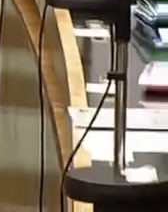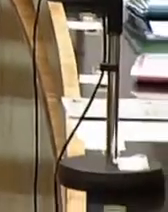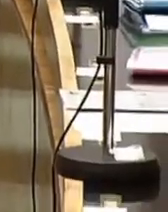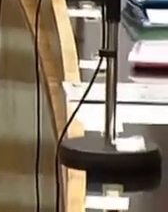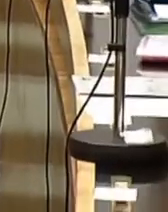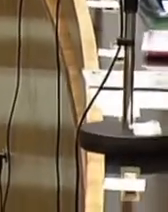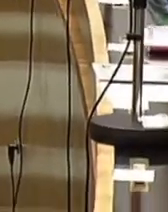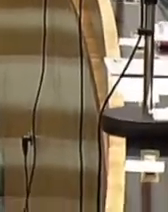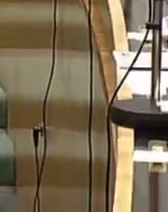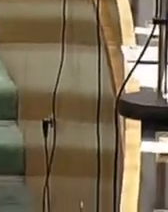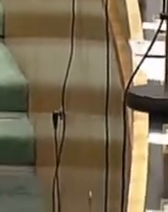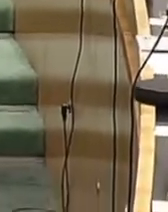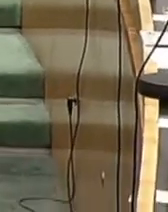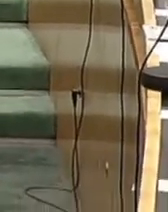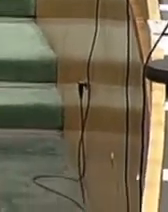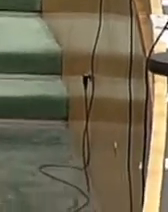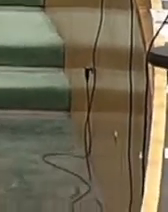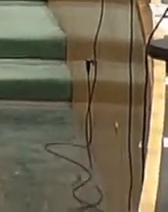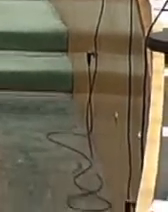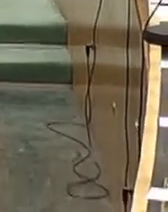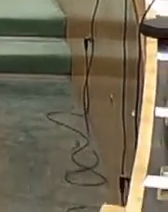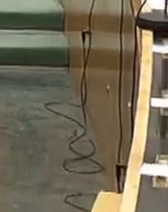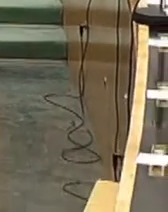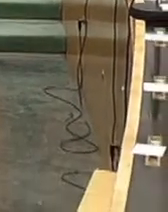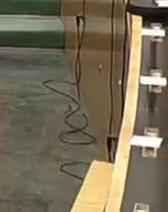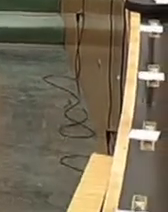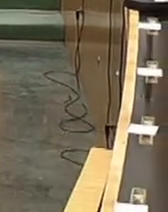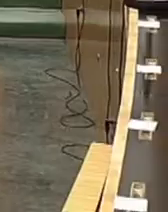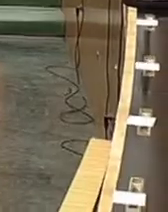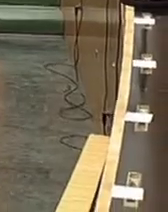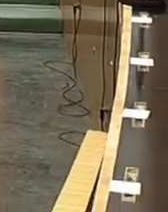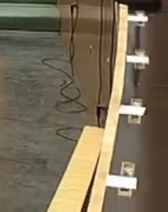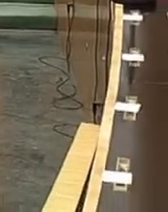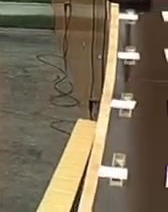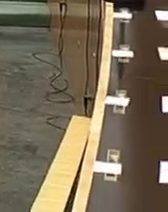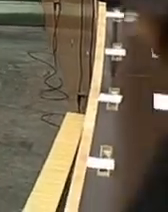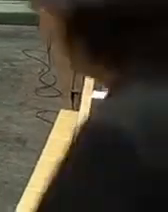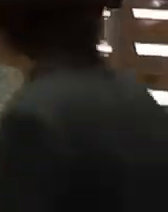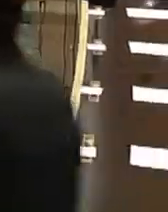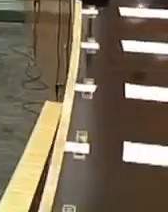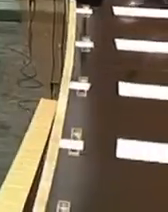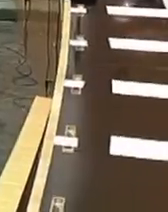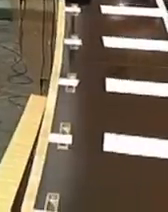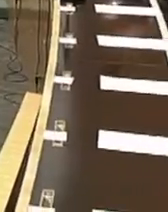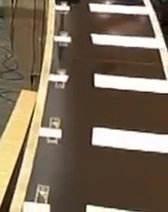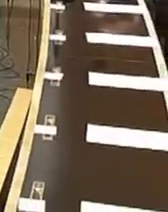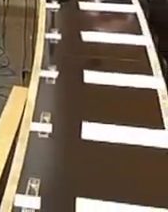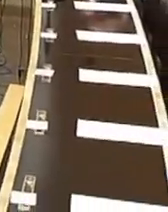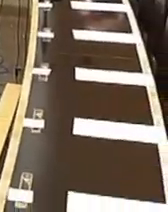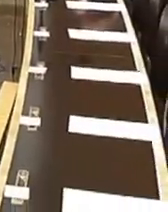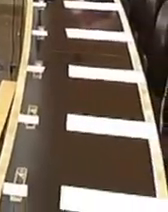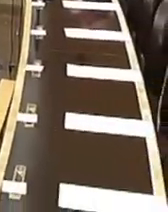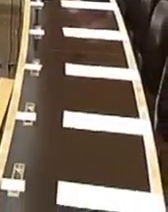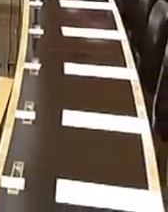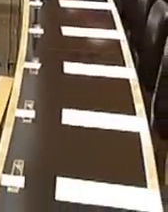Der erste Redner also zur dringlichen Anfrage der FPÖ mit dem Titel Sicherheit statt Islamisierung und Asylchaos ist der Klubobmann